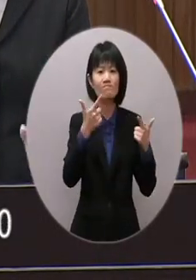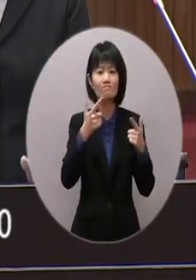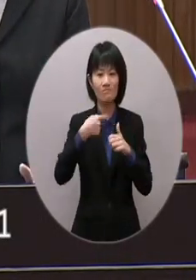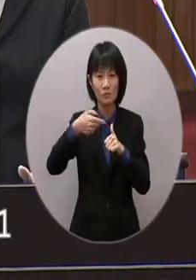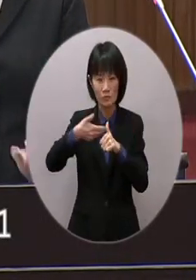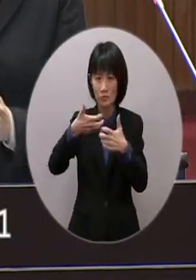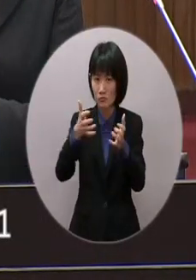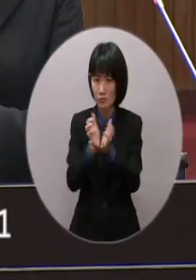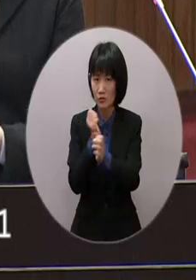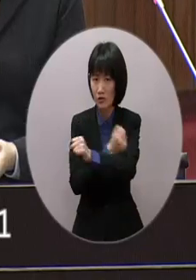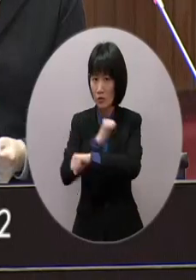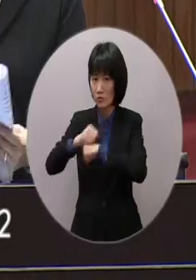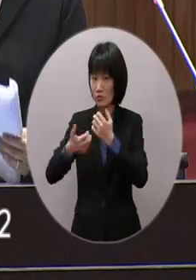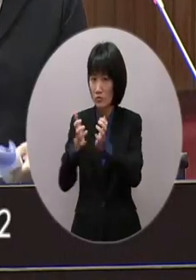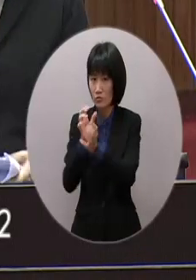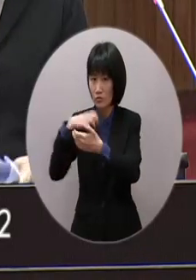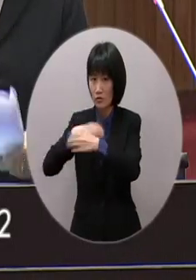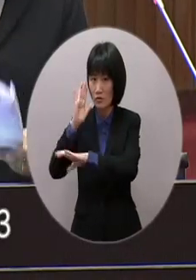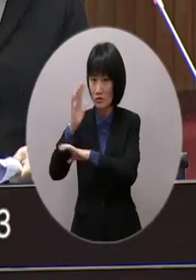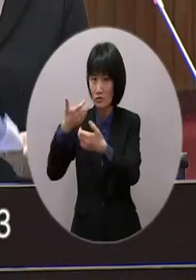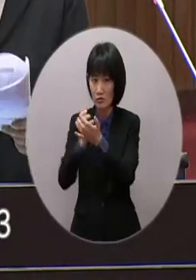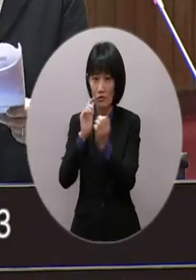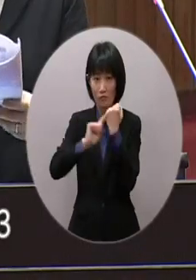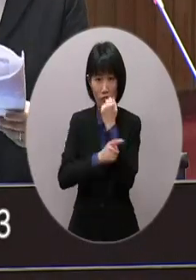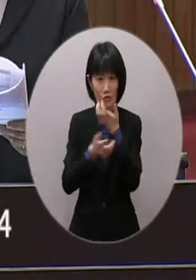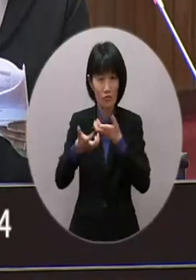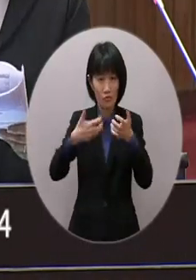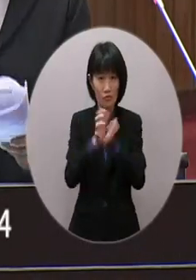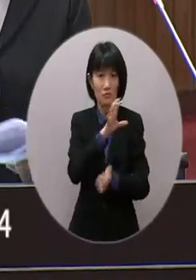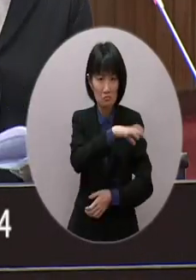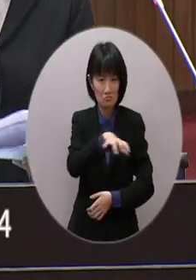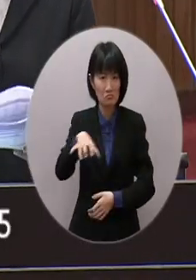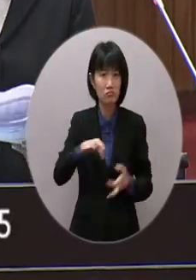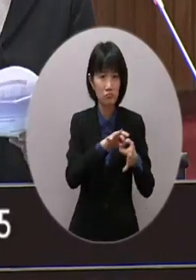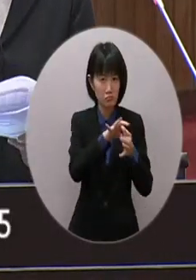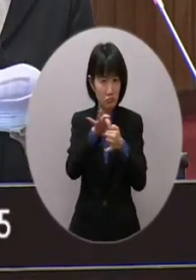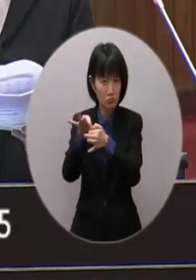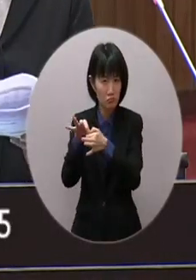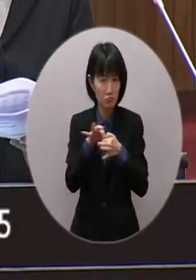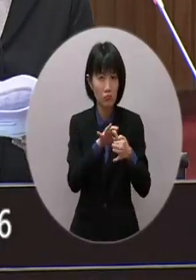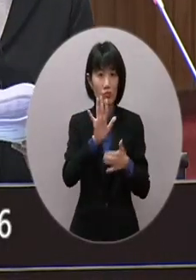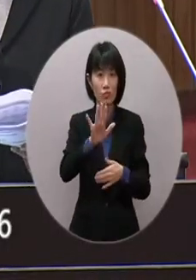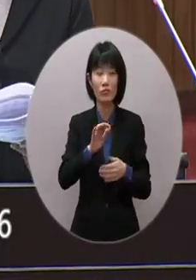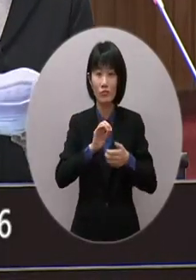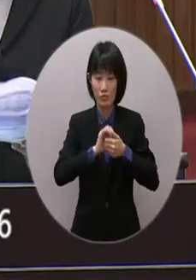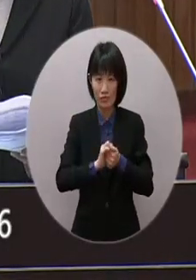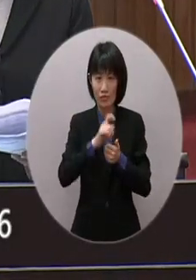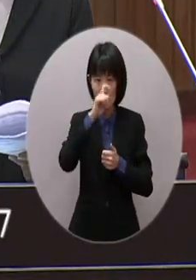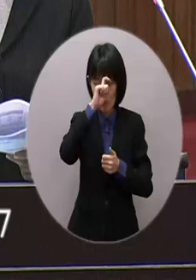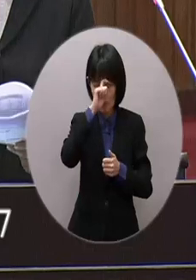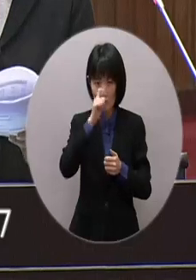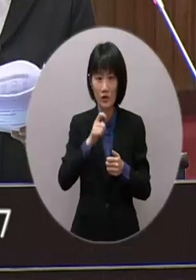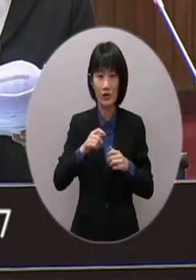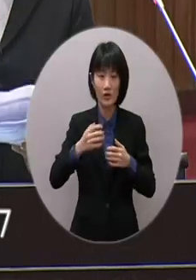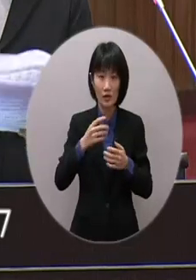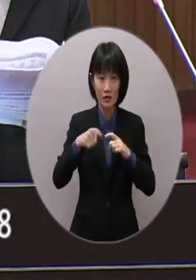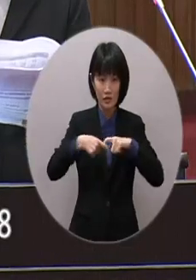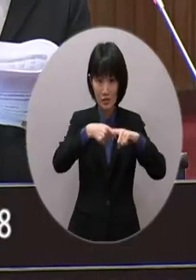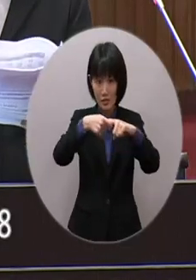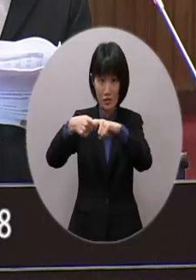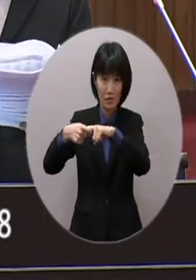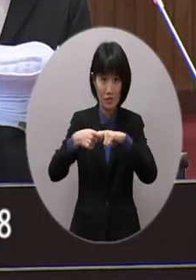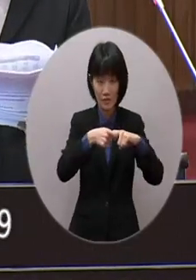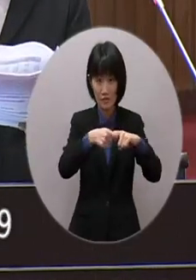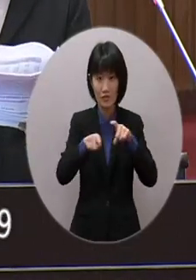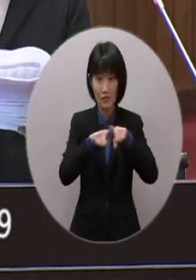部、劳动部、内政部、法务部其实都有相关的哈，所以我们一定要把这个平台建好，然后强